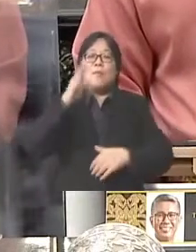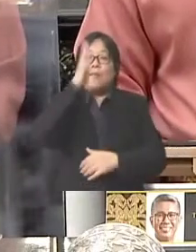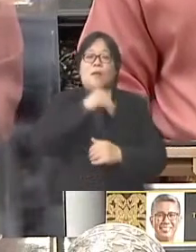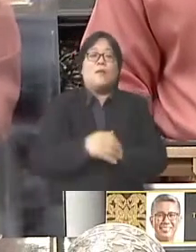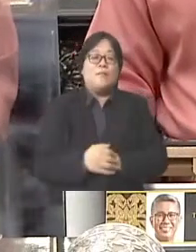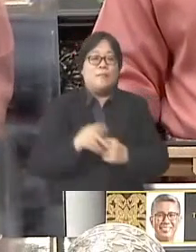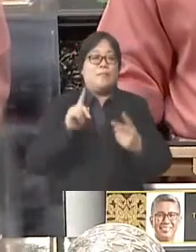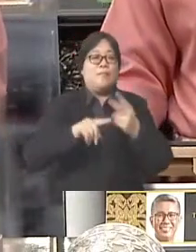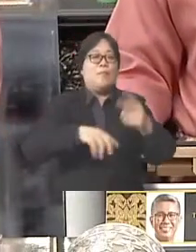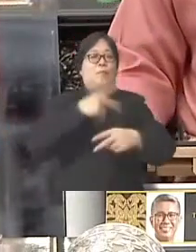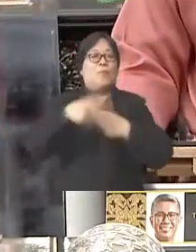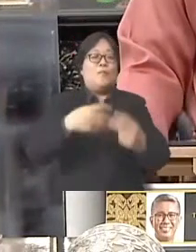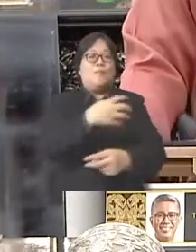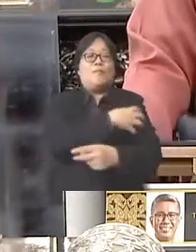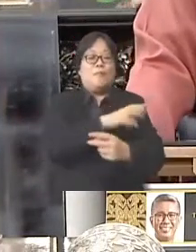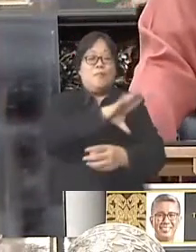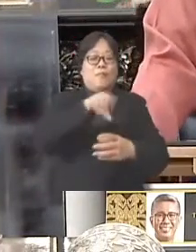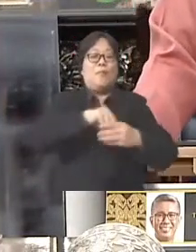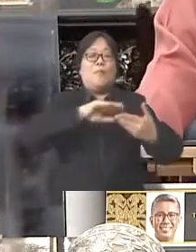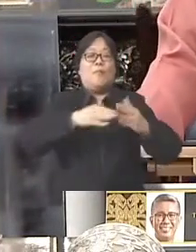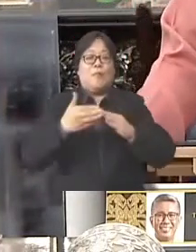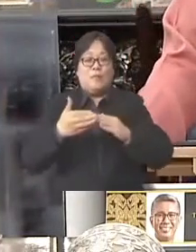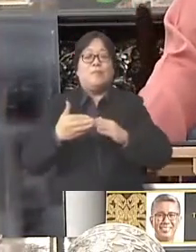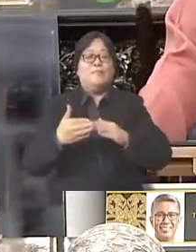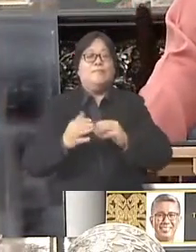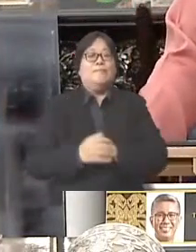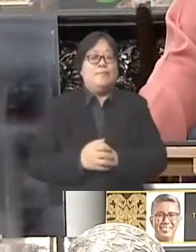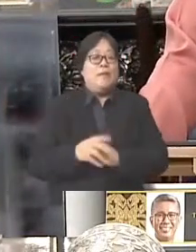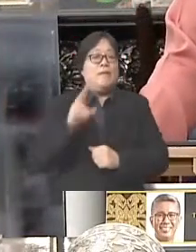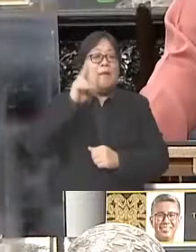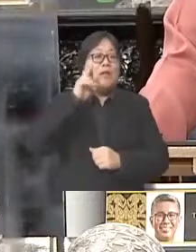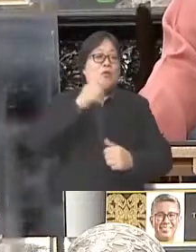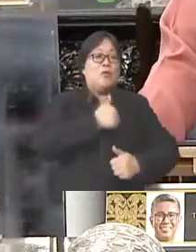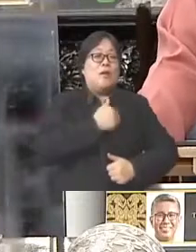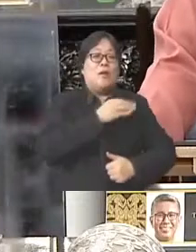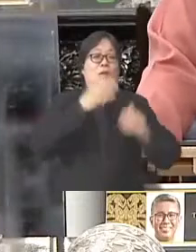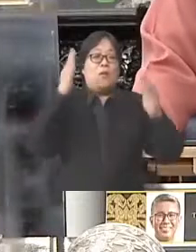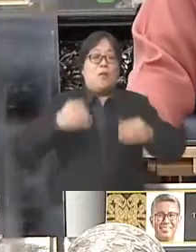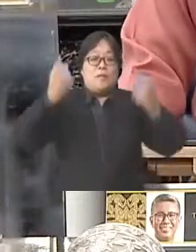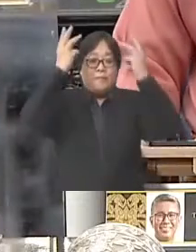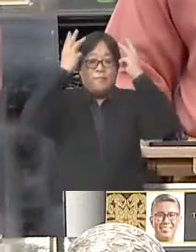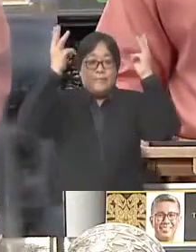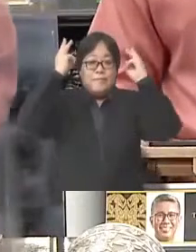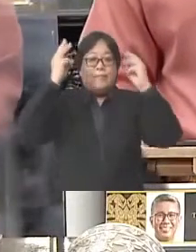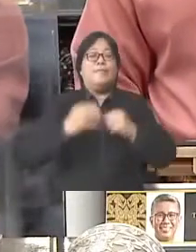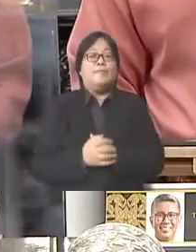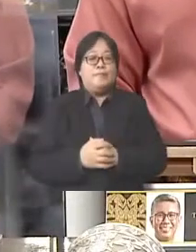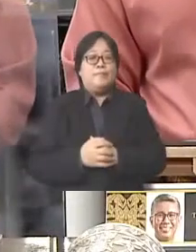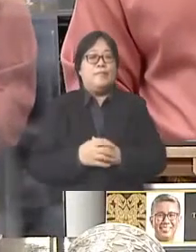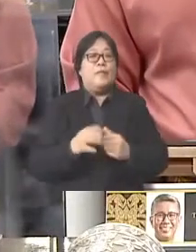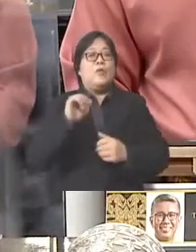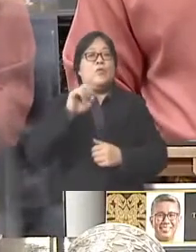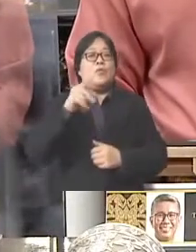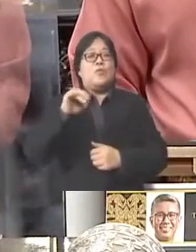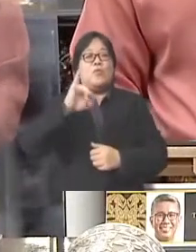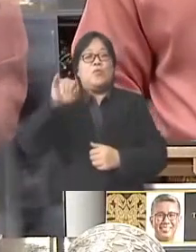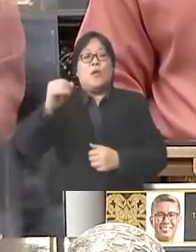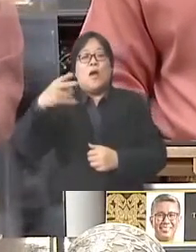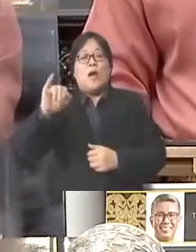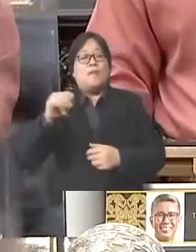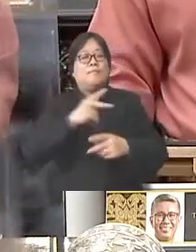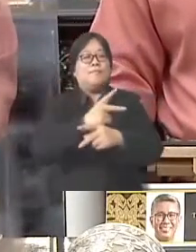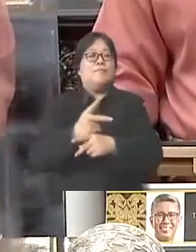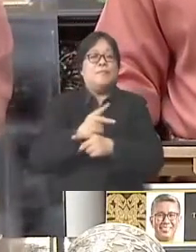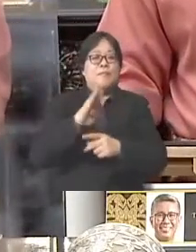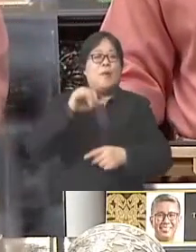program memperkosa pelibatan community tempatan bener ketepatan retret dan three dan orang asli sebab seperti suku jahe sebagai